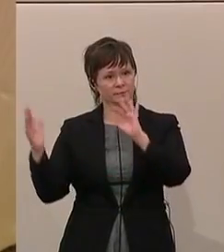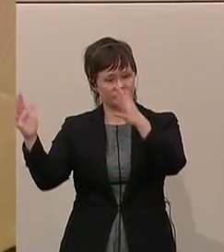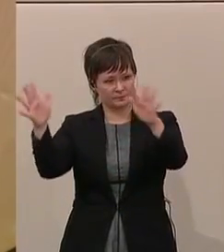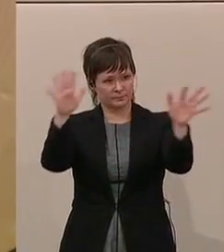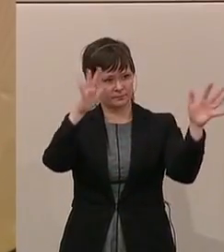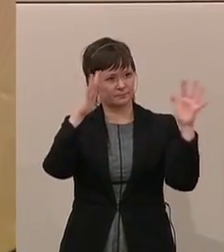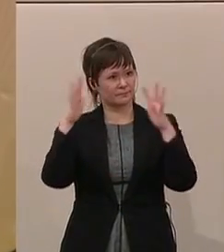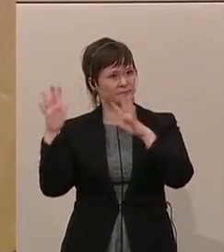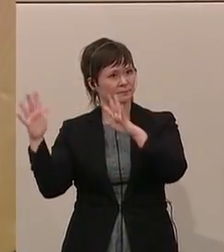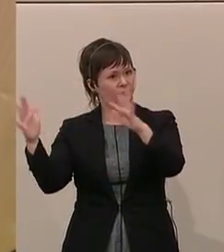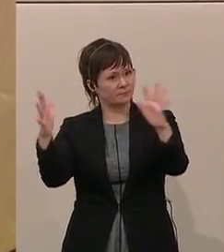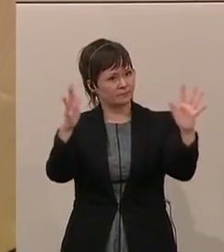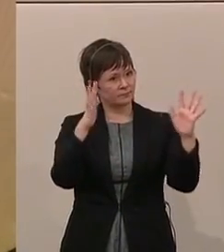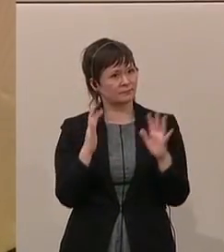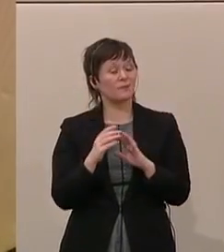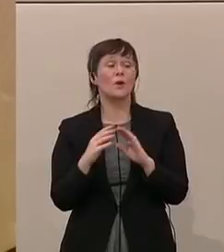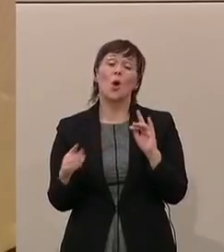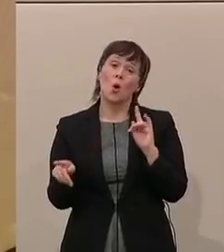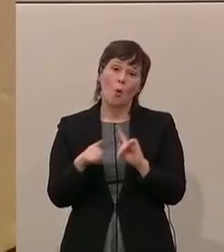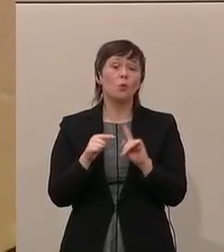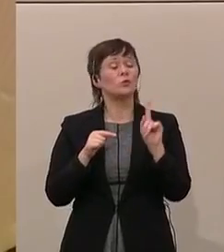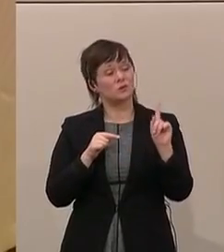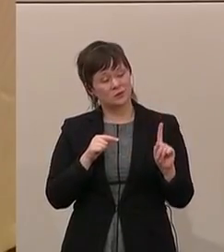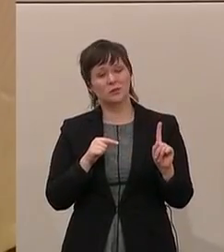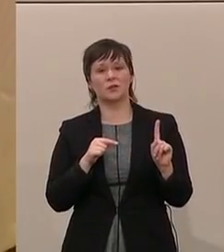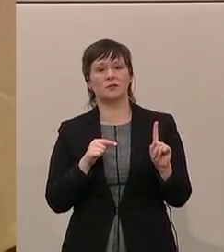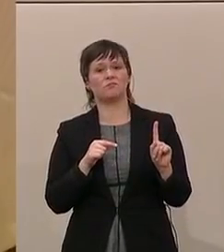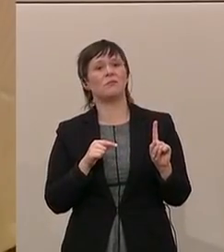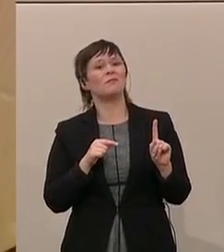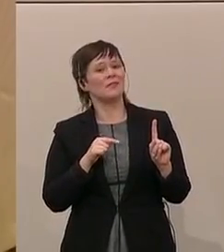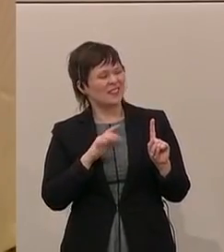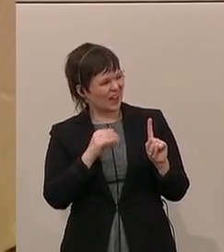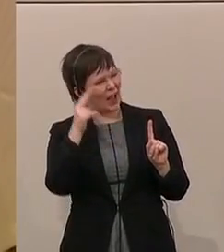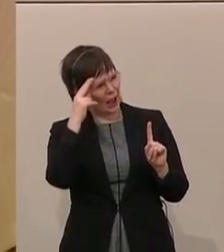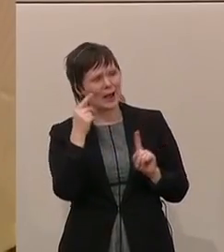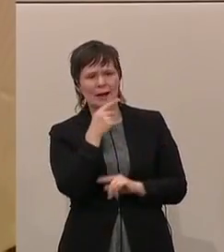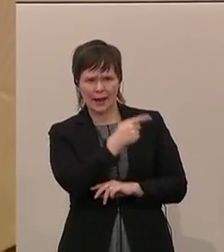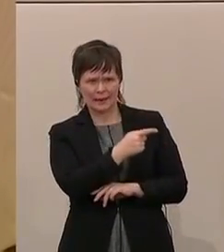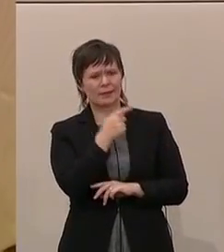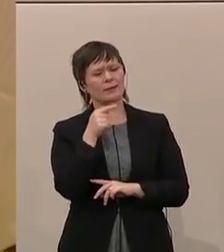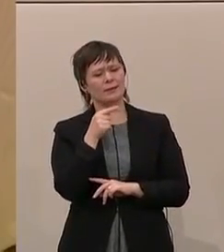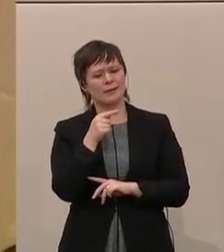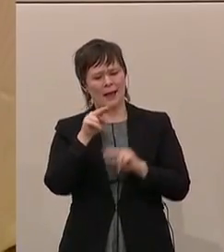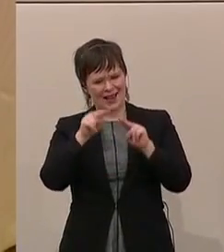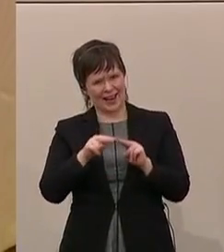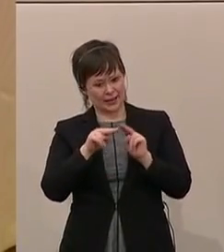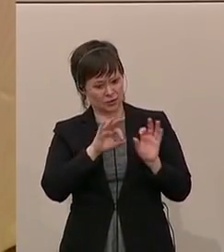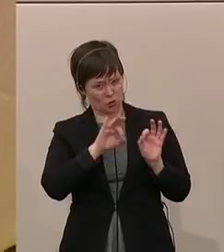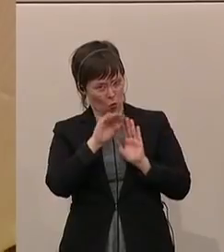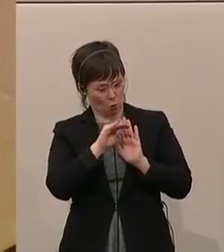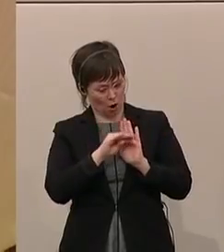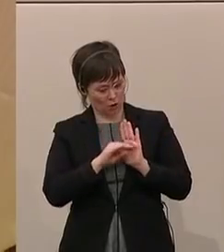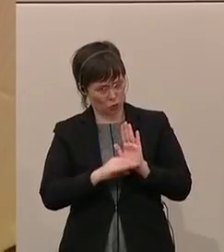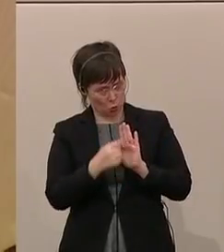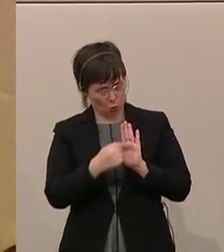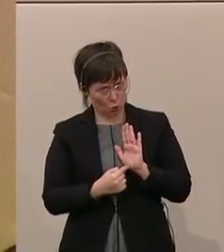Und Sie kennen schon auch den Ausdruck in der Rechtsordnung culpa in eligendo. Sie haben, auch wenn Sie